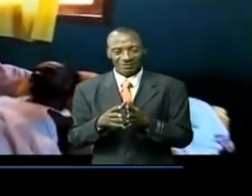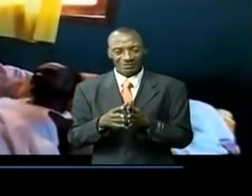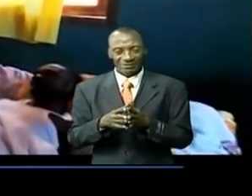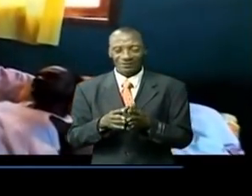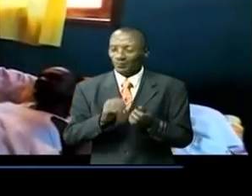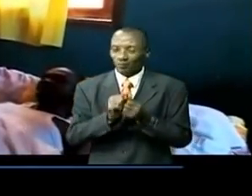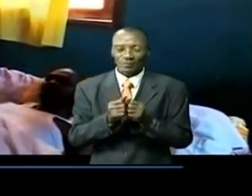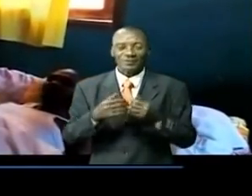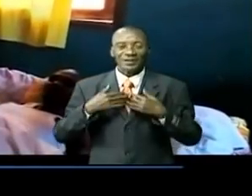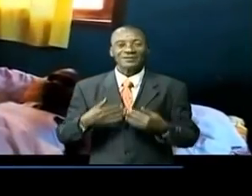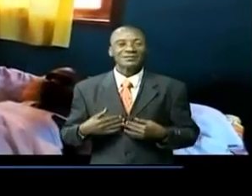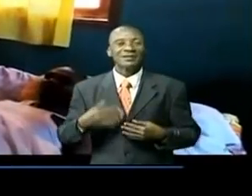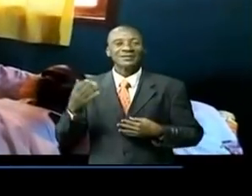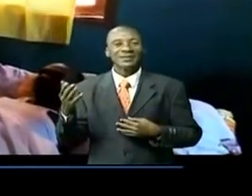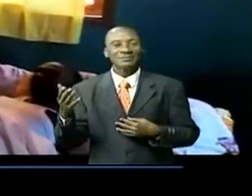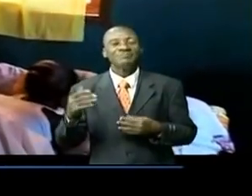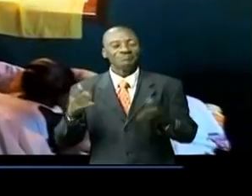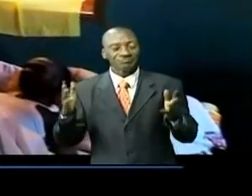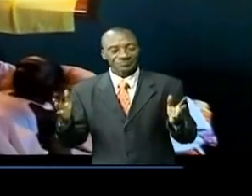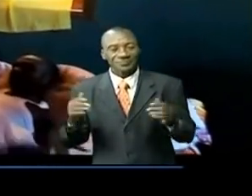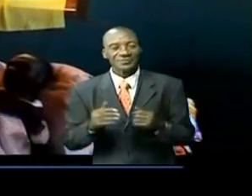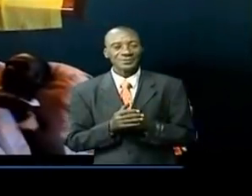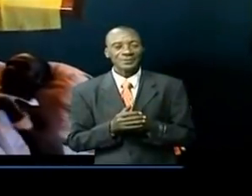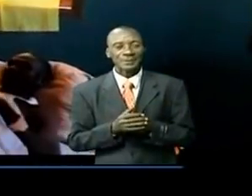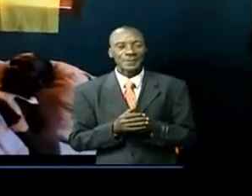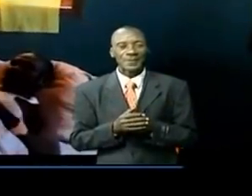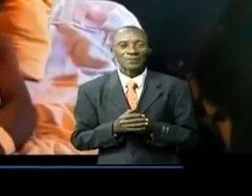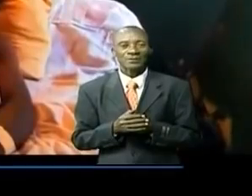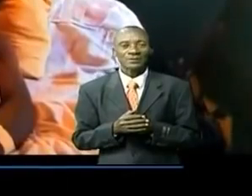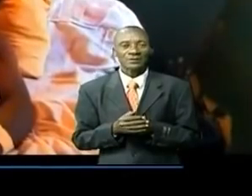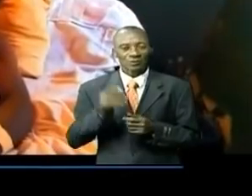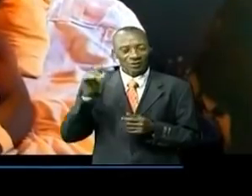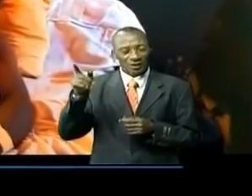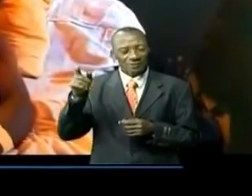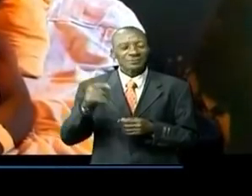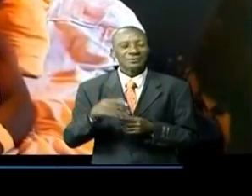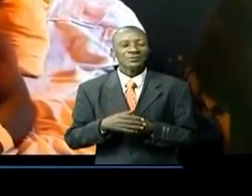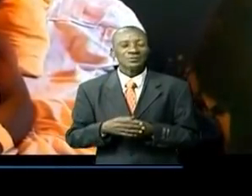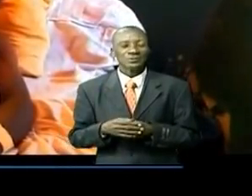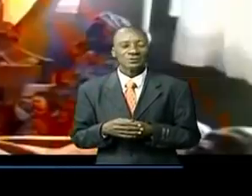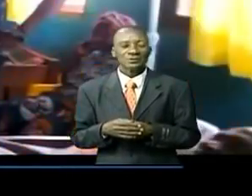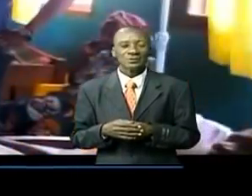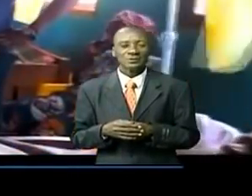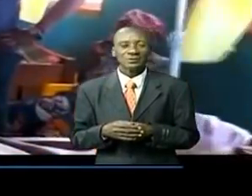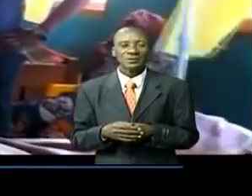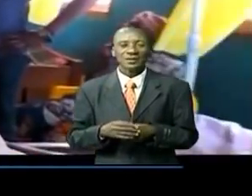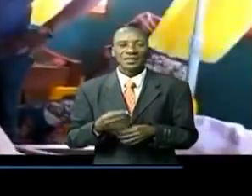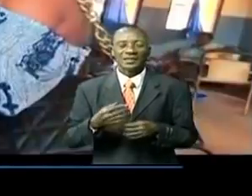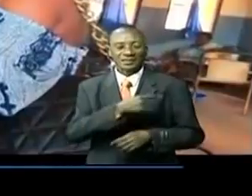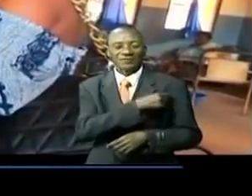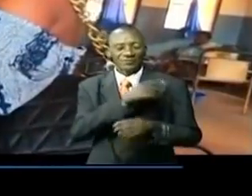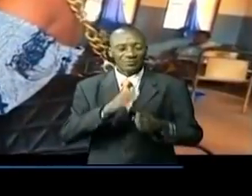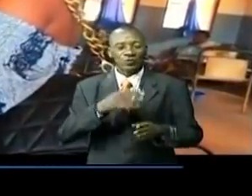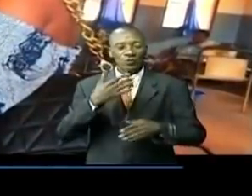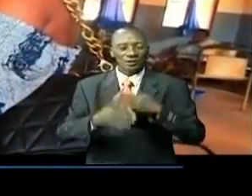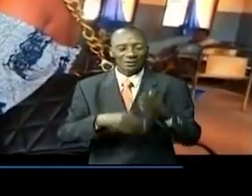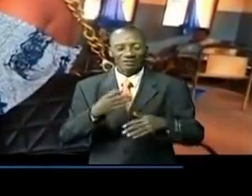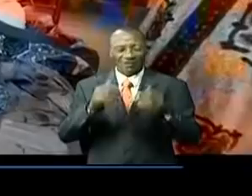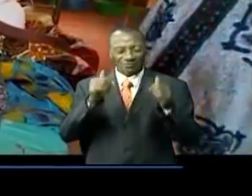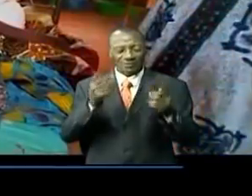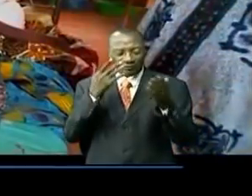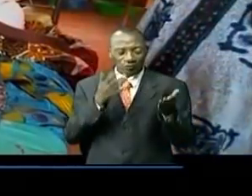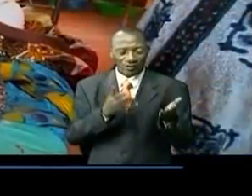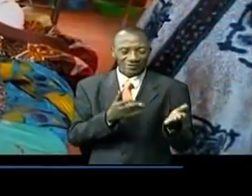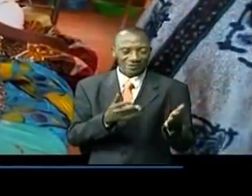qualifié pour exercer leur métier dans cette institution médicale qui est située à 50 km de la cité de Bambessa. De la salle